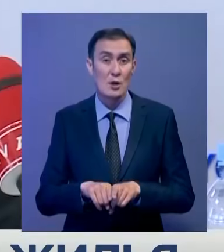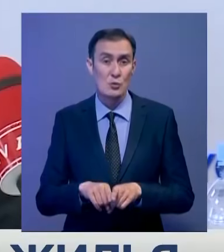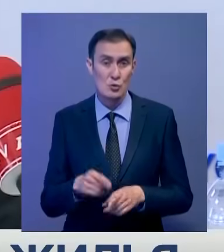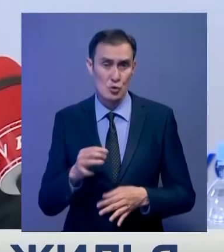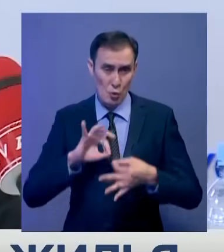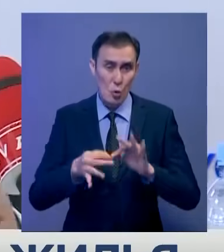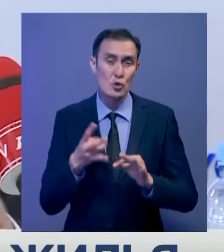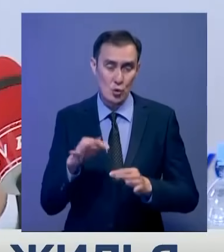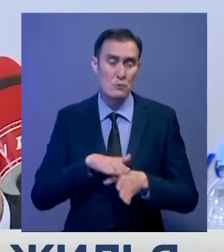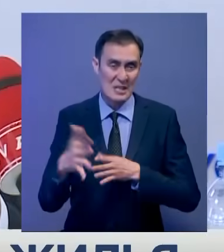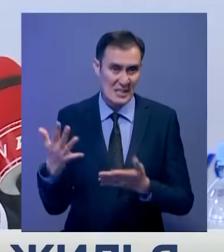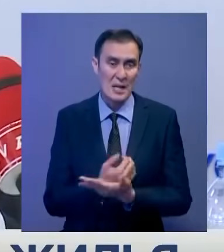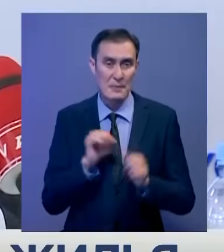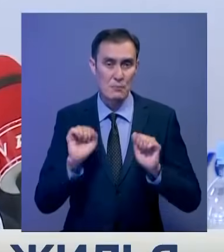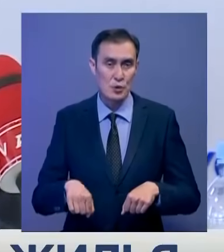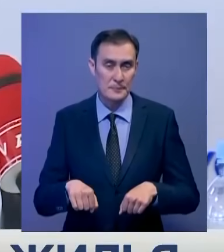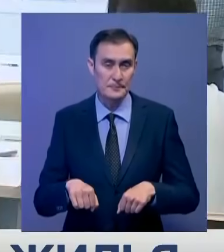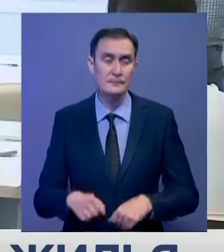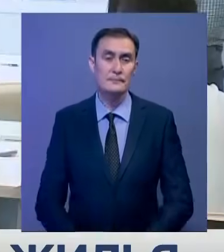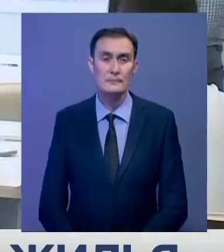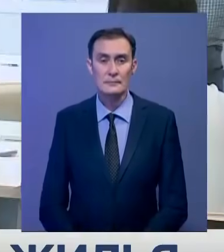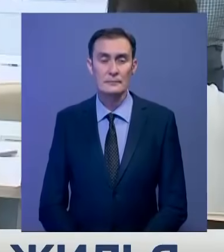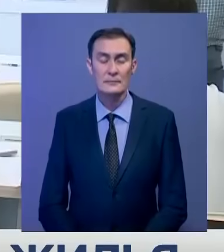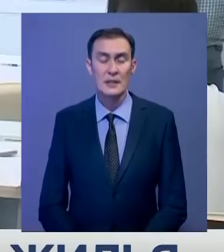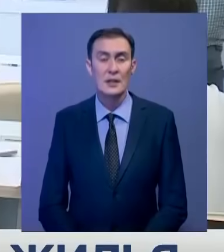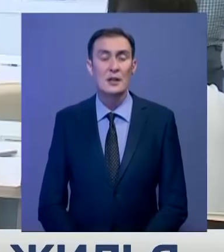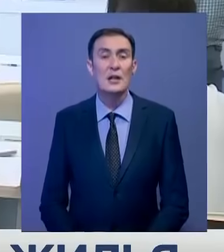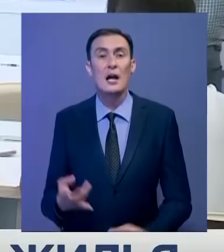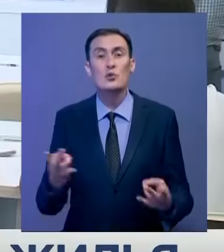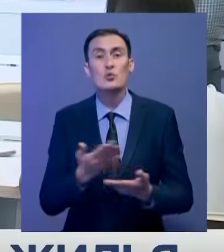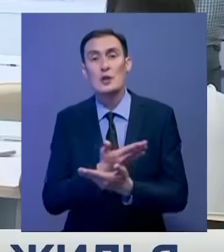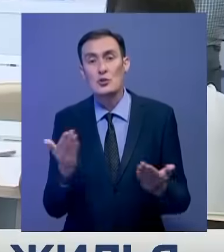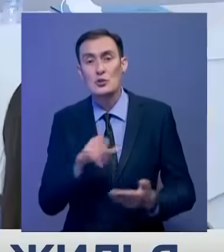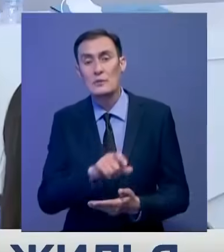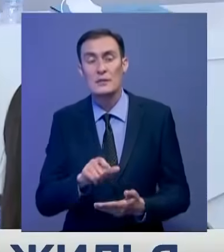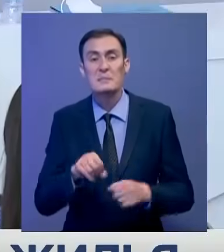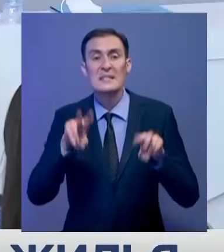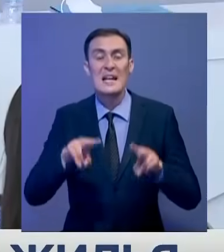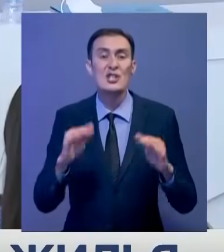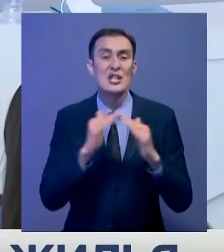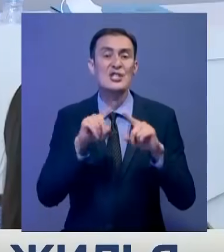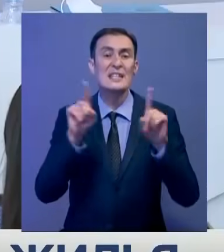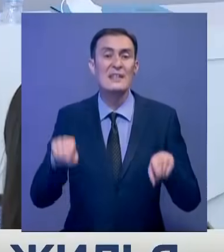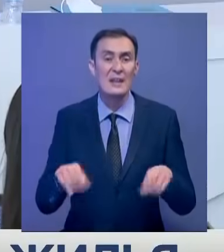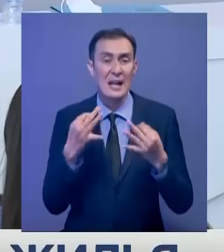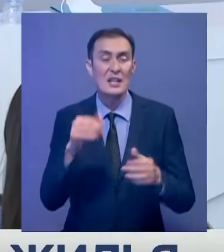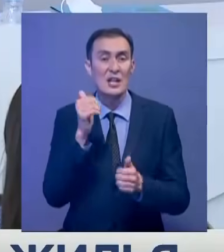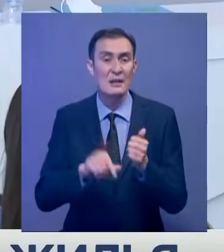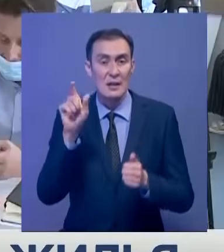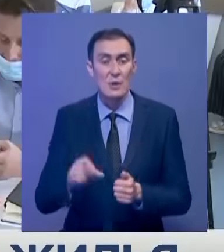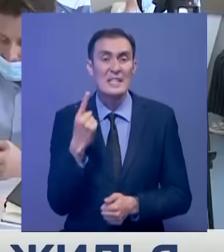реализуемая, достигаемая такая задача. Для нуждающихся граждан сделали жилищные сертификаты на каждого гражданина